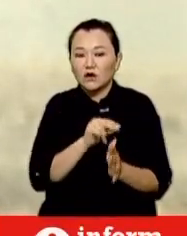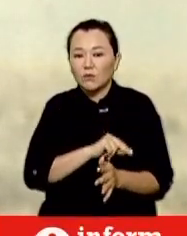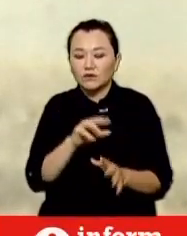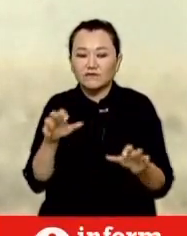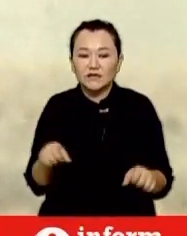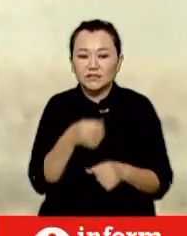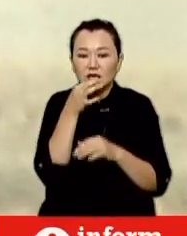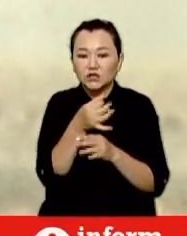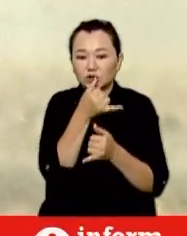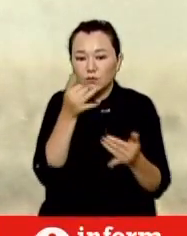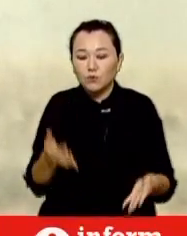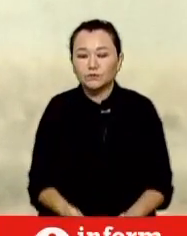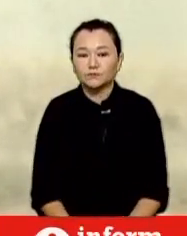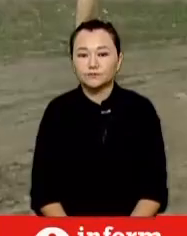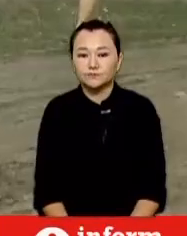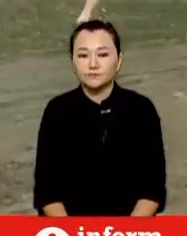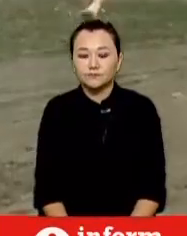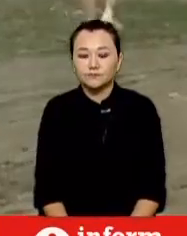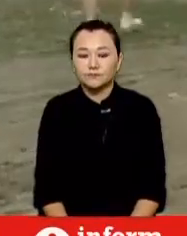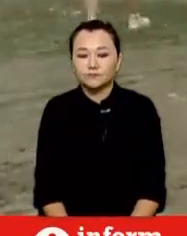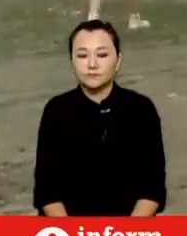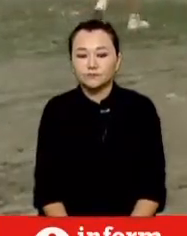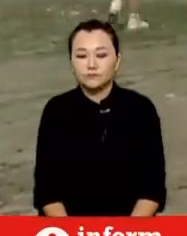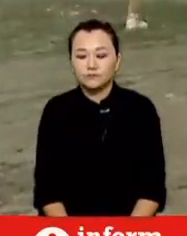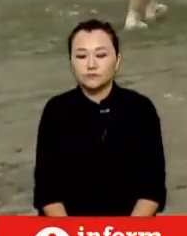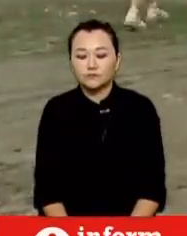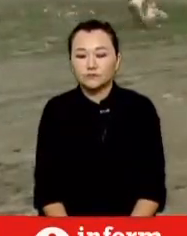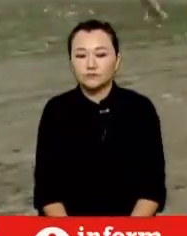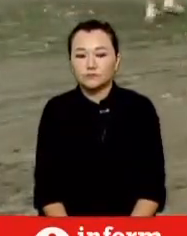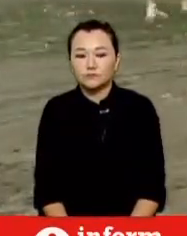гарантировать не могут. Людмила Батюшкина, Ирина Ненашева, Информбюро, Карагандинская область.